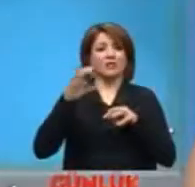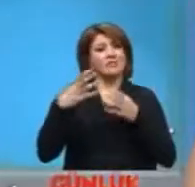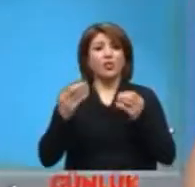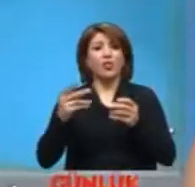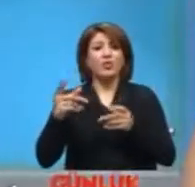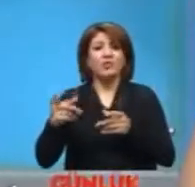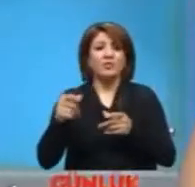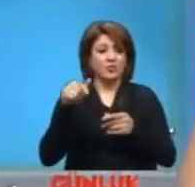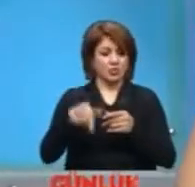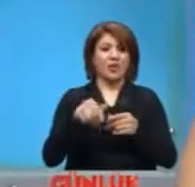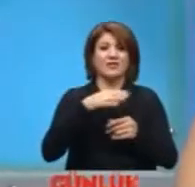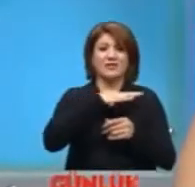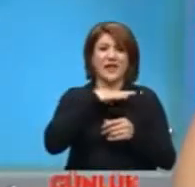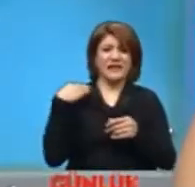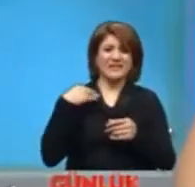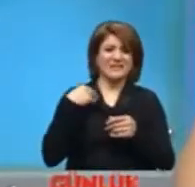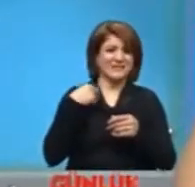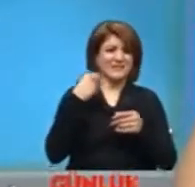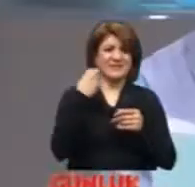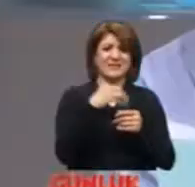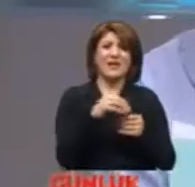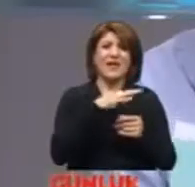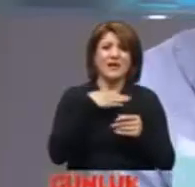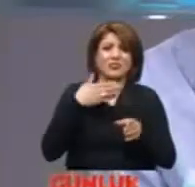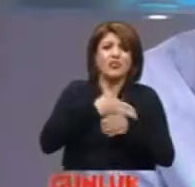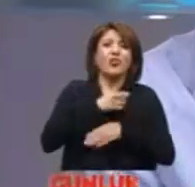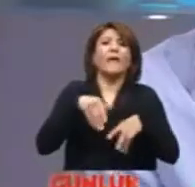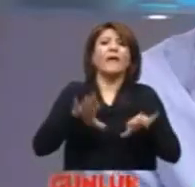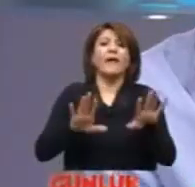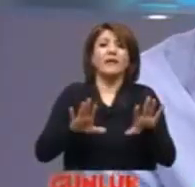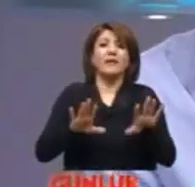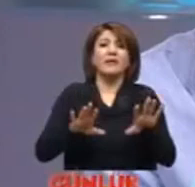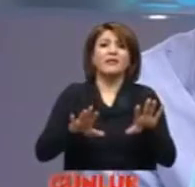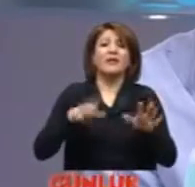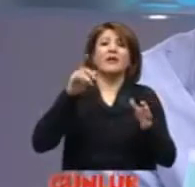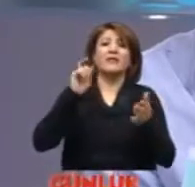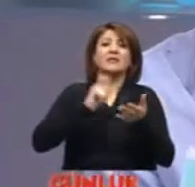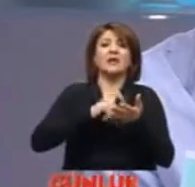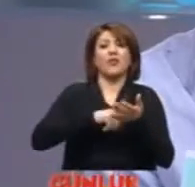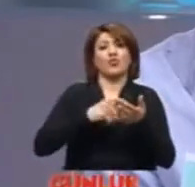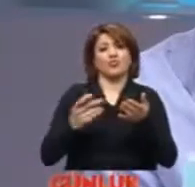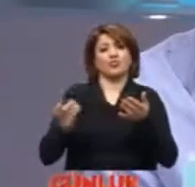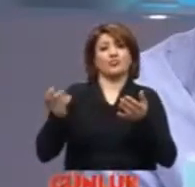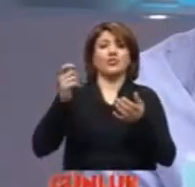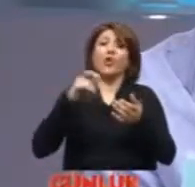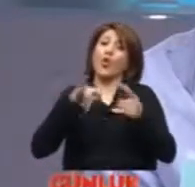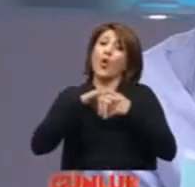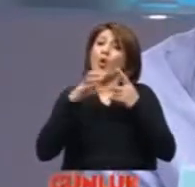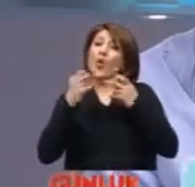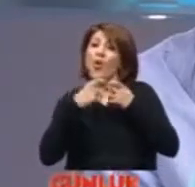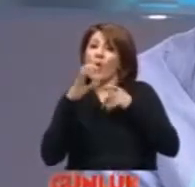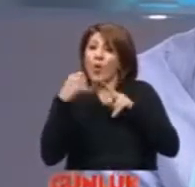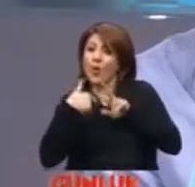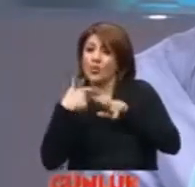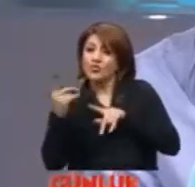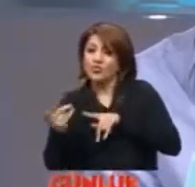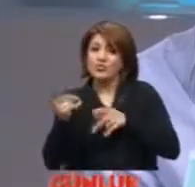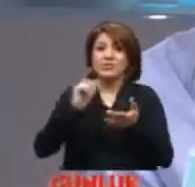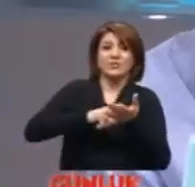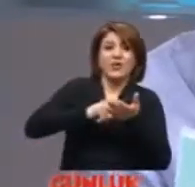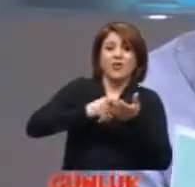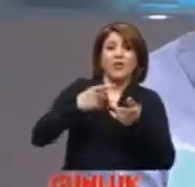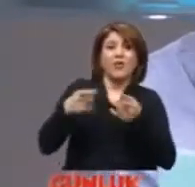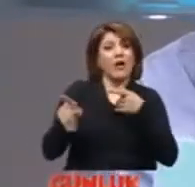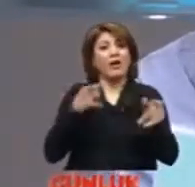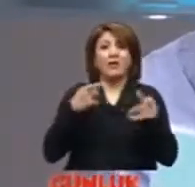mı alıyorlarmış orada? Sahte eti tavuktan yapıyorlarmış. Tamam, okey. Horoz mu tavuk mu? Hangisi? Sonradan